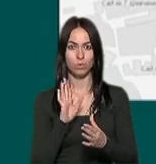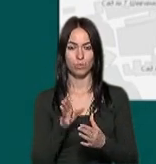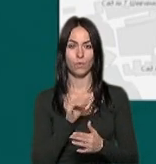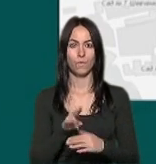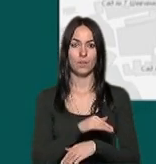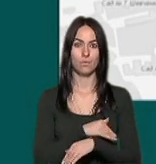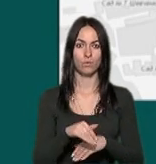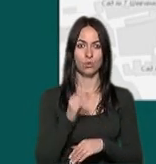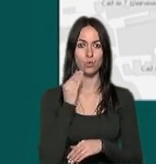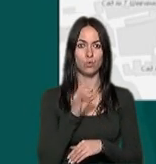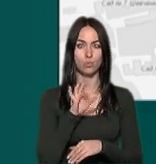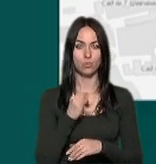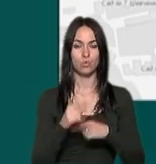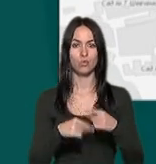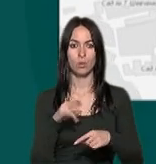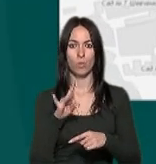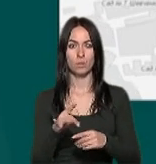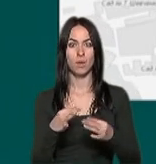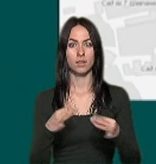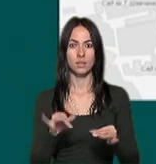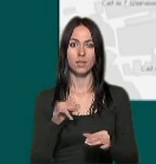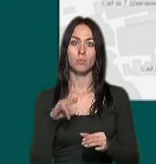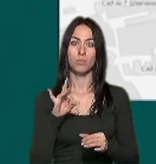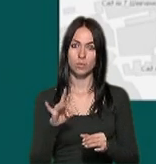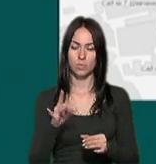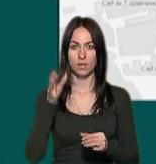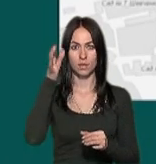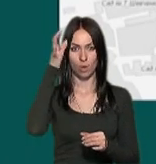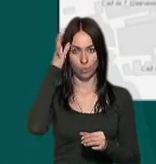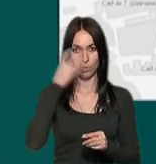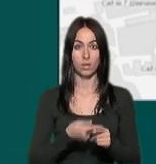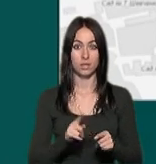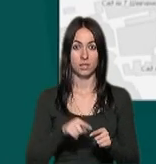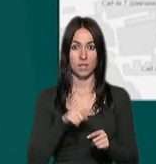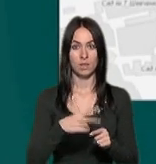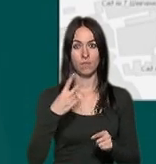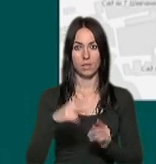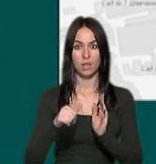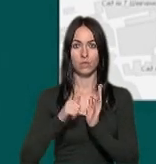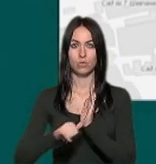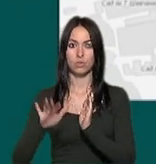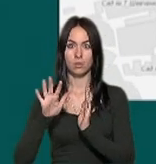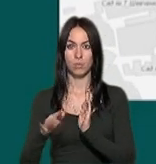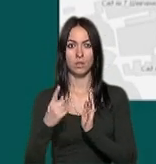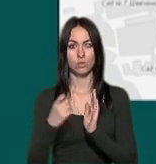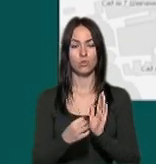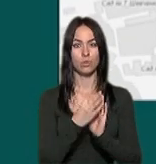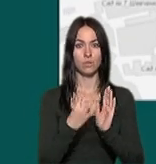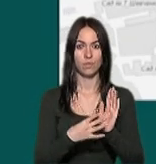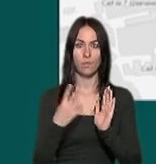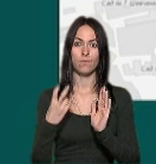від вулиці Сумської через проспект Незалежності та проспект Науки. Це 20, 65,